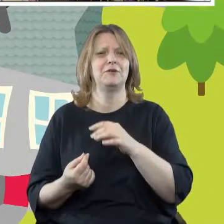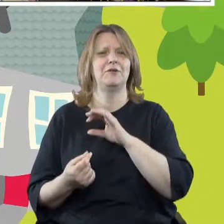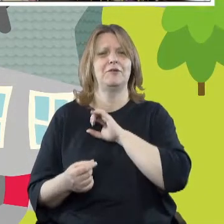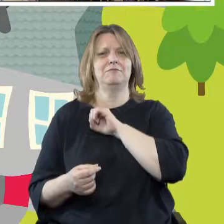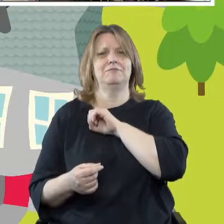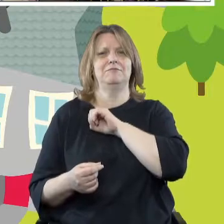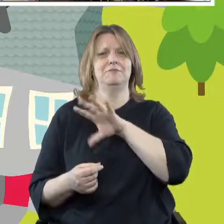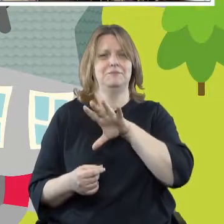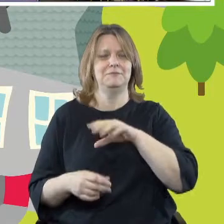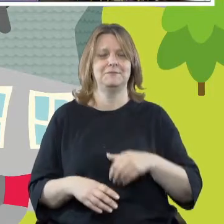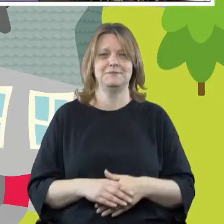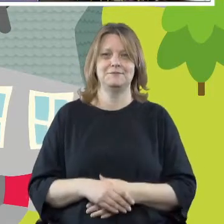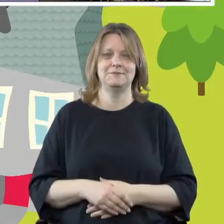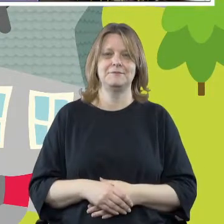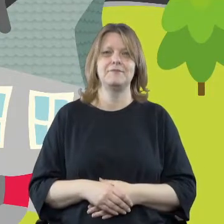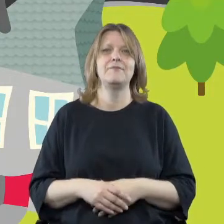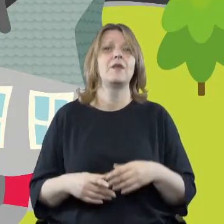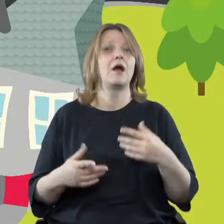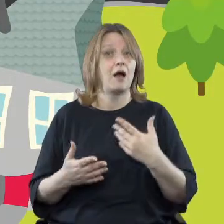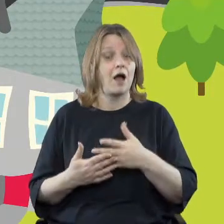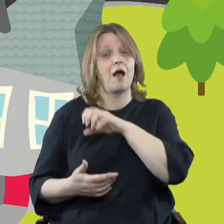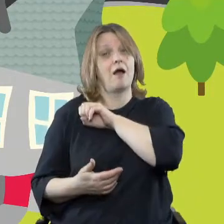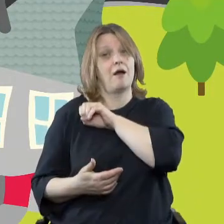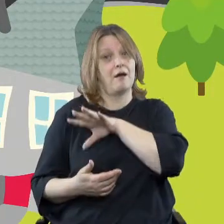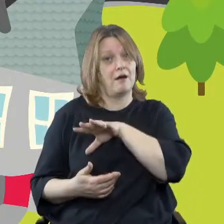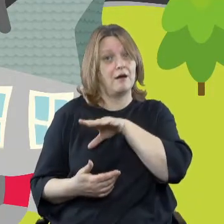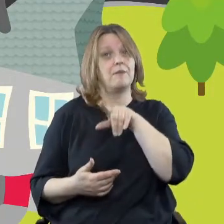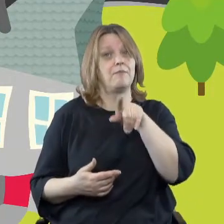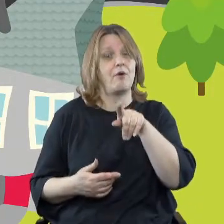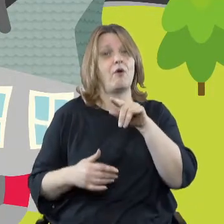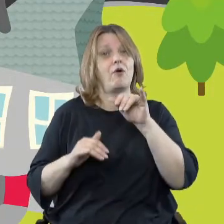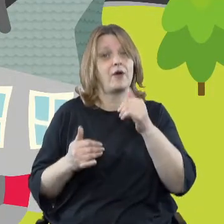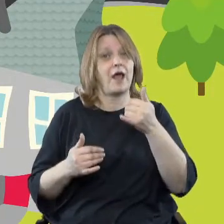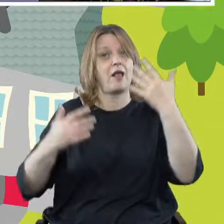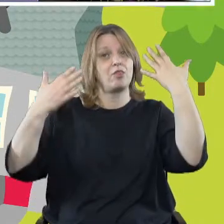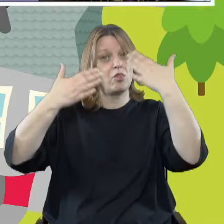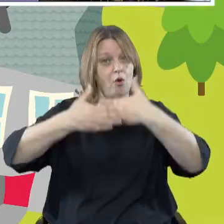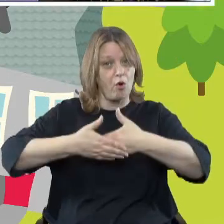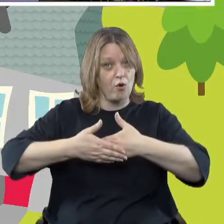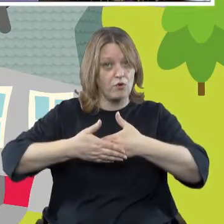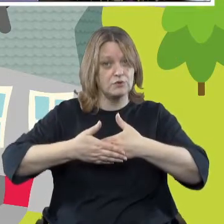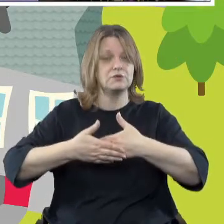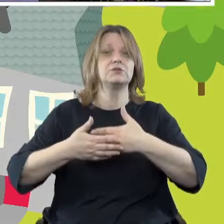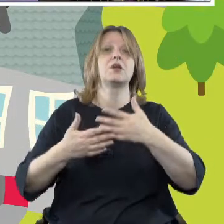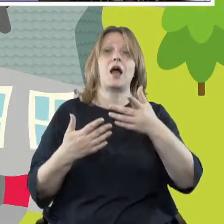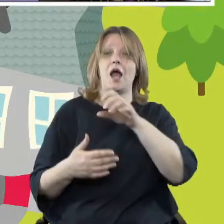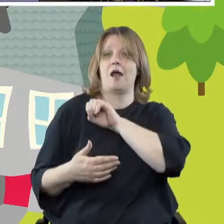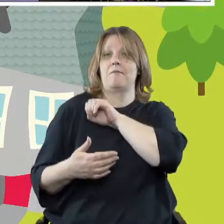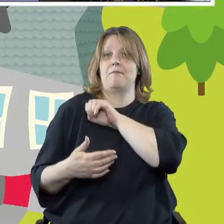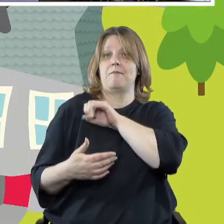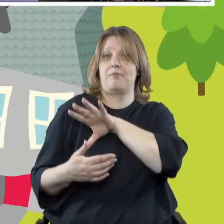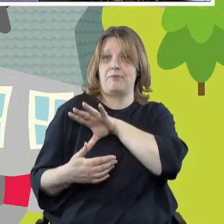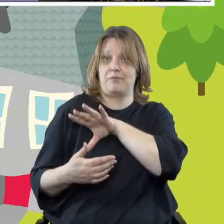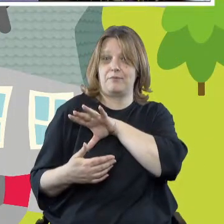się zgłasza. Dlatego, że kiedy jest noc, odblaski...